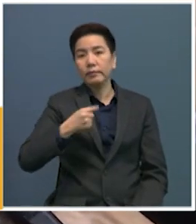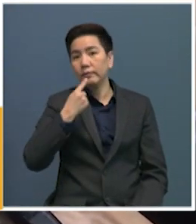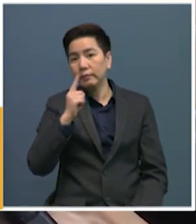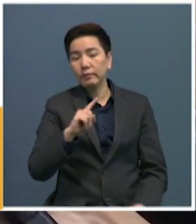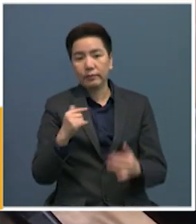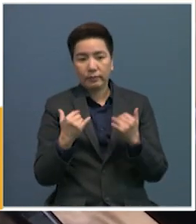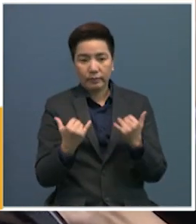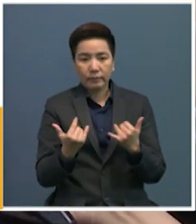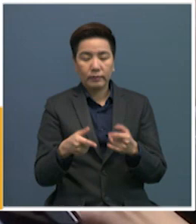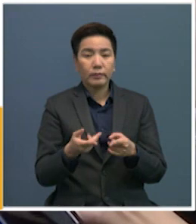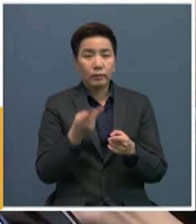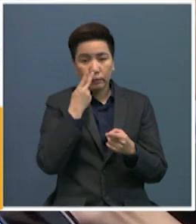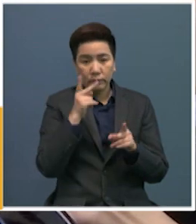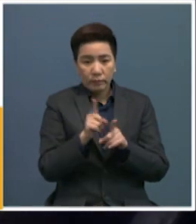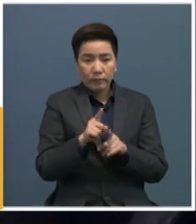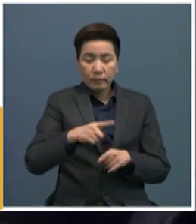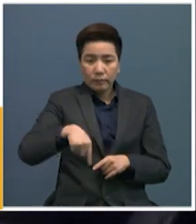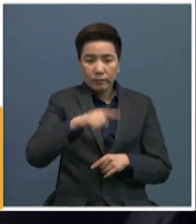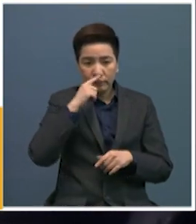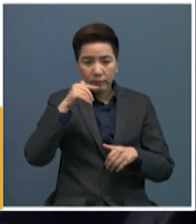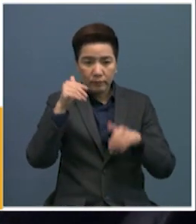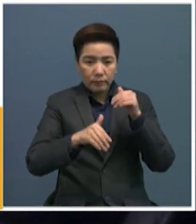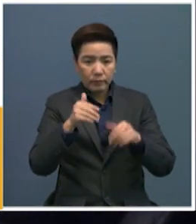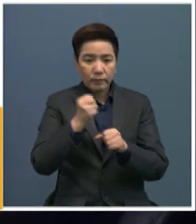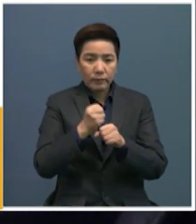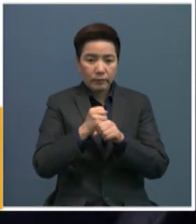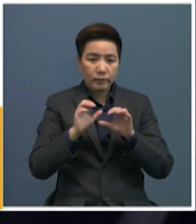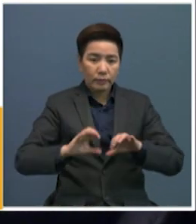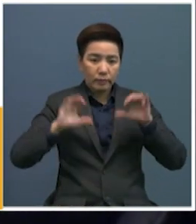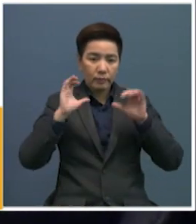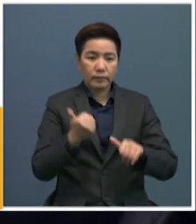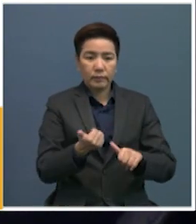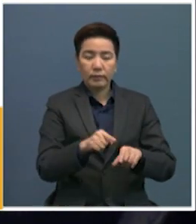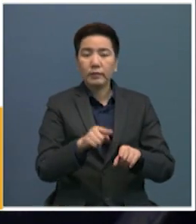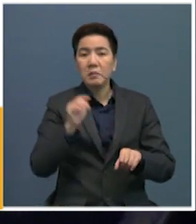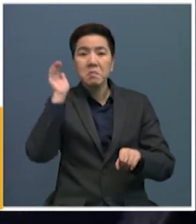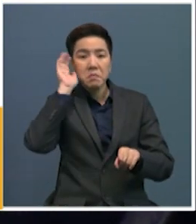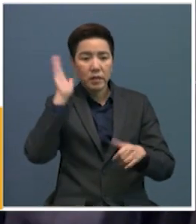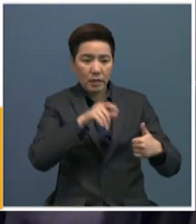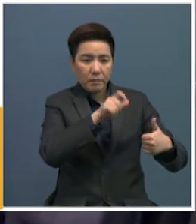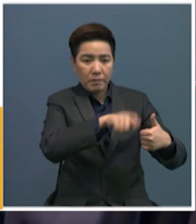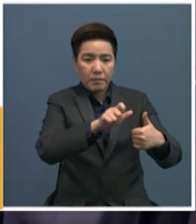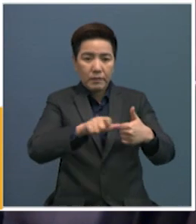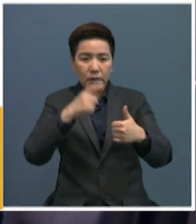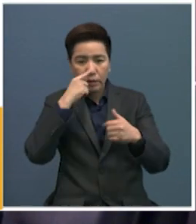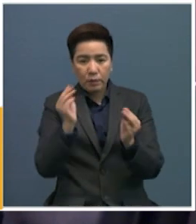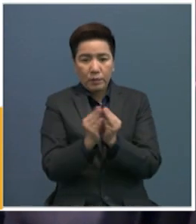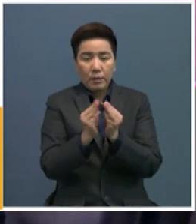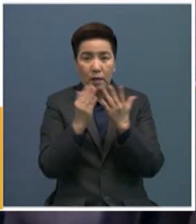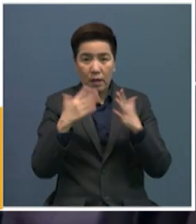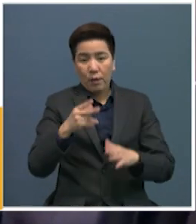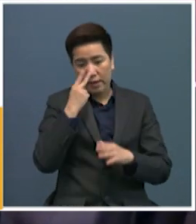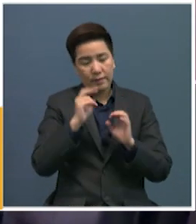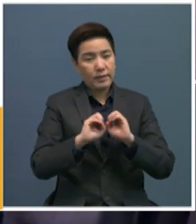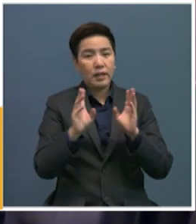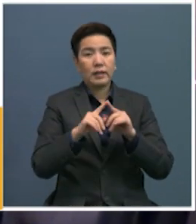ระบุเขาว่าไม่การที่มีการลงมติอภิปรายไม่ไว้วางใจรัฐมนตรีเป็นรายบุคคลเนี่ยผลการอภิปรายก็